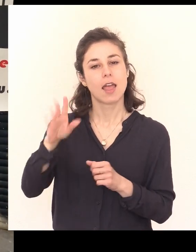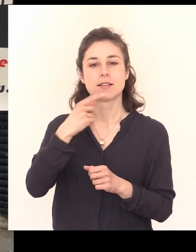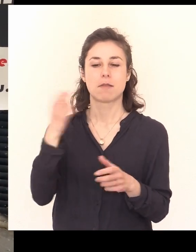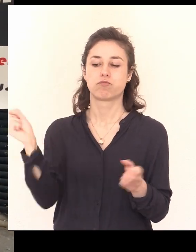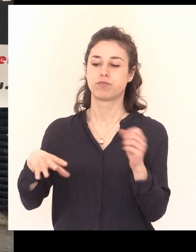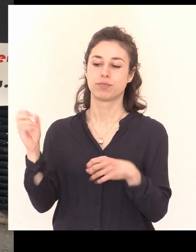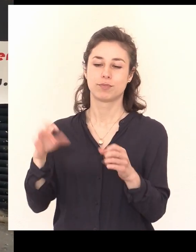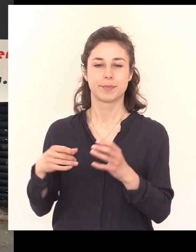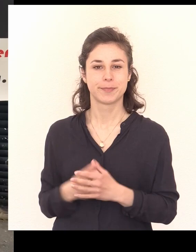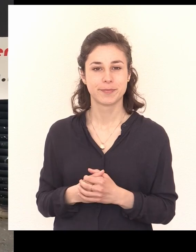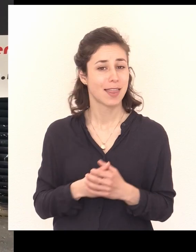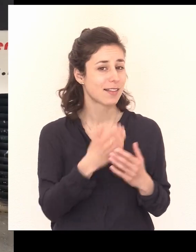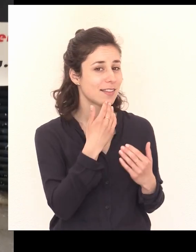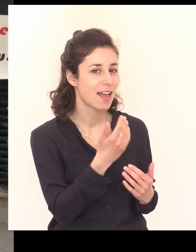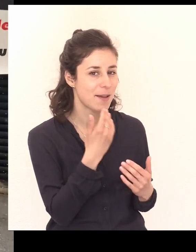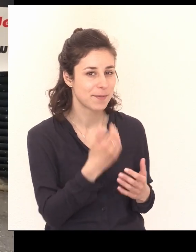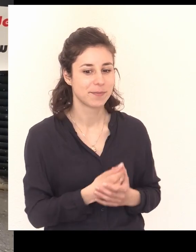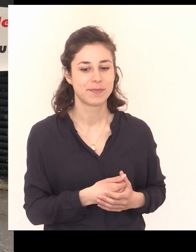Und dann kannst du deine Sachen rein. Dankeschön.